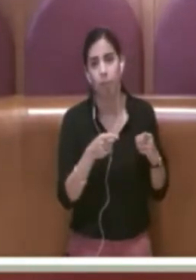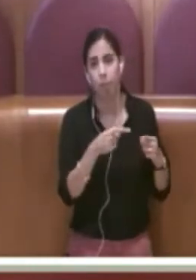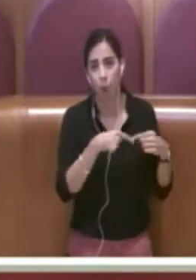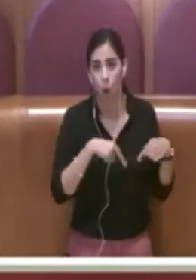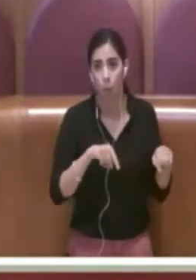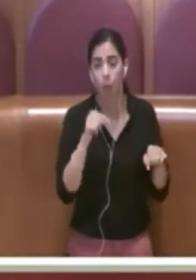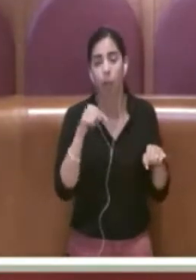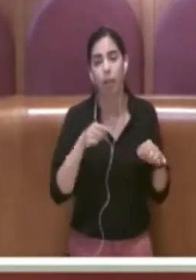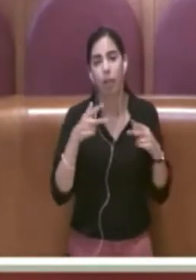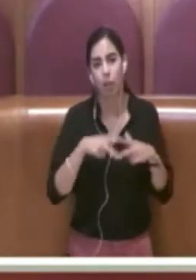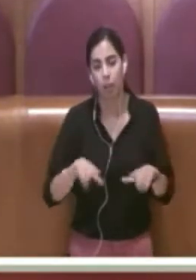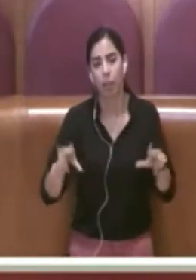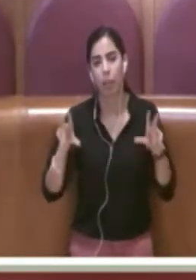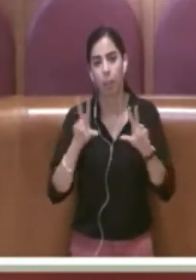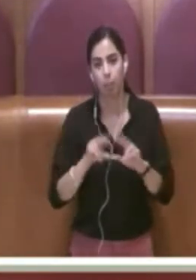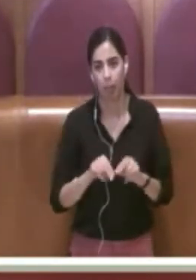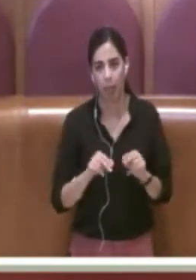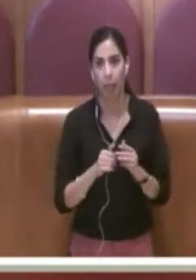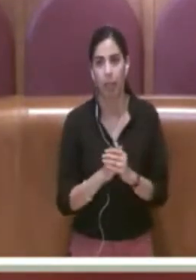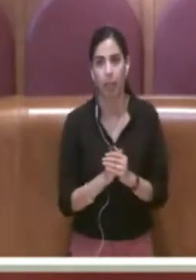ancora adesso.